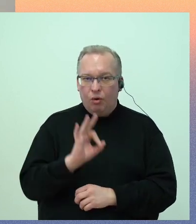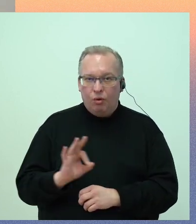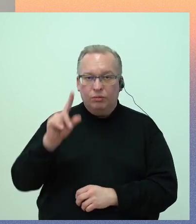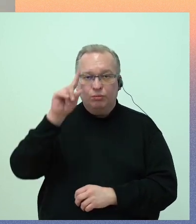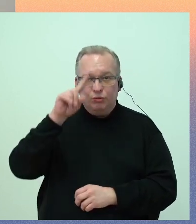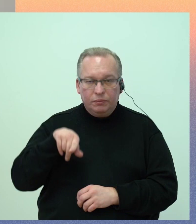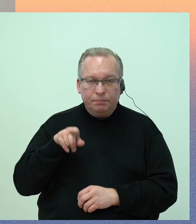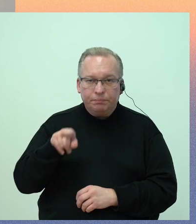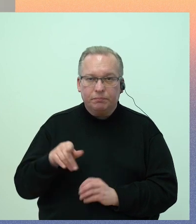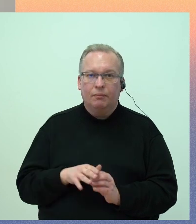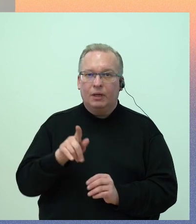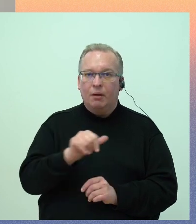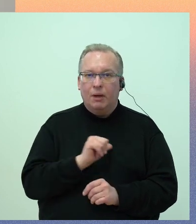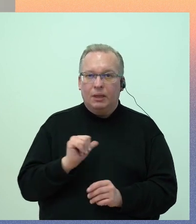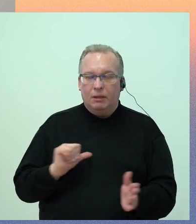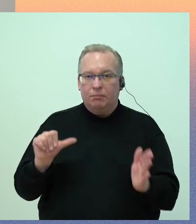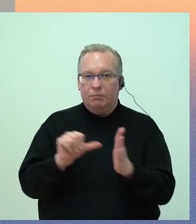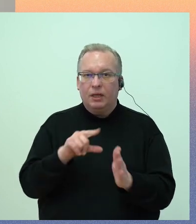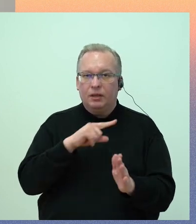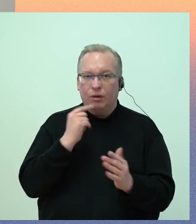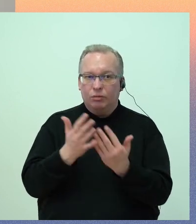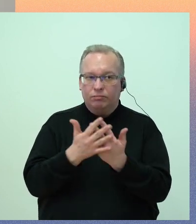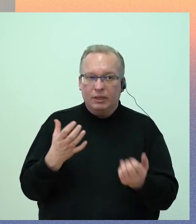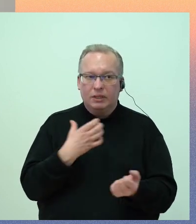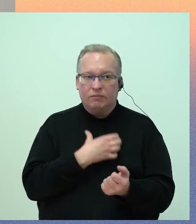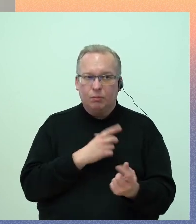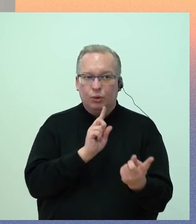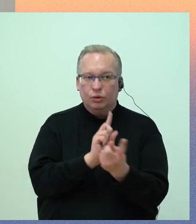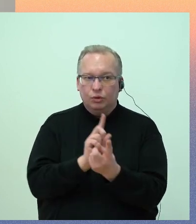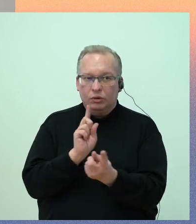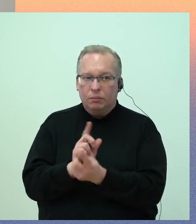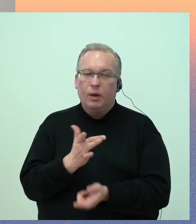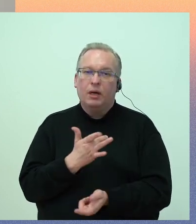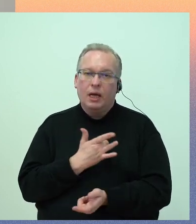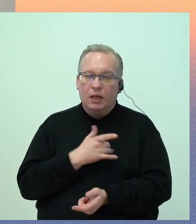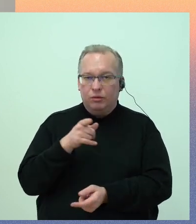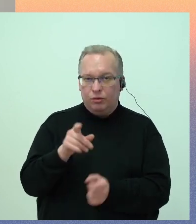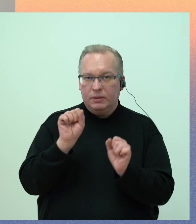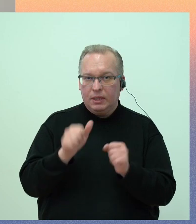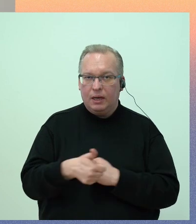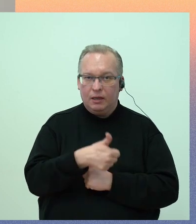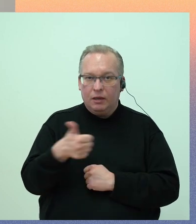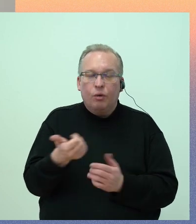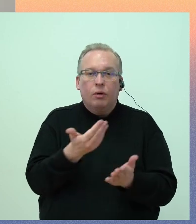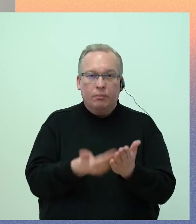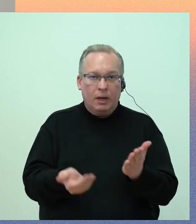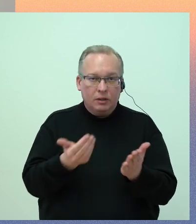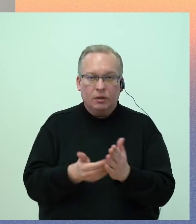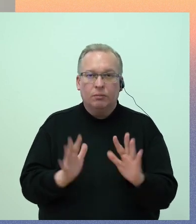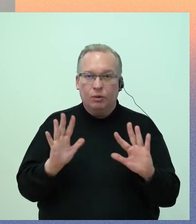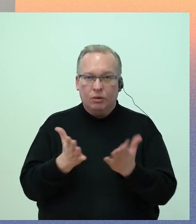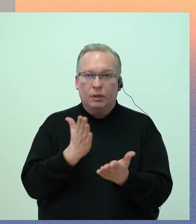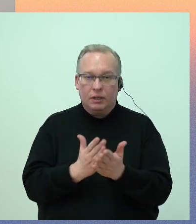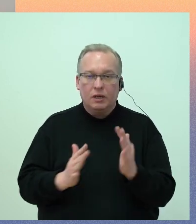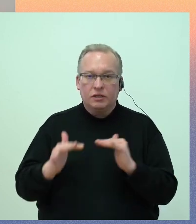žino, nes ji pati dalyvavo daugelį svarbių susitikimų ir galbūt ji galės jums geriau paaiškinti, kokia